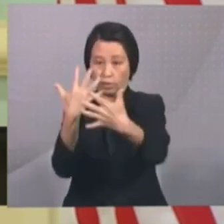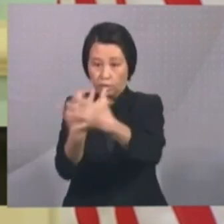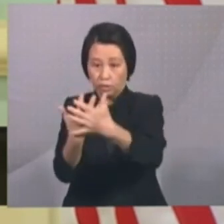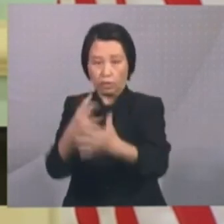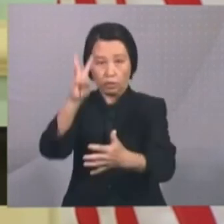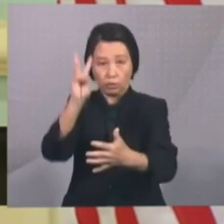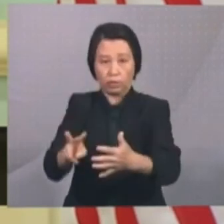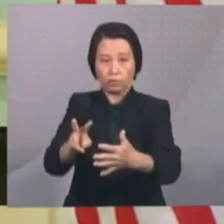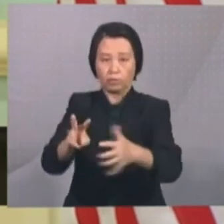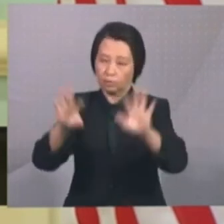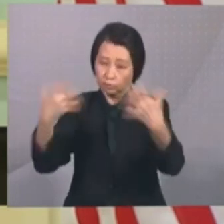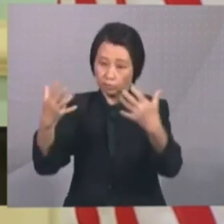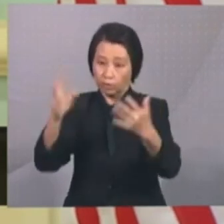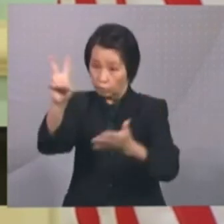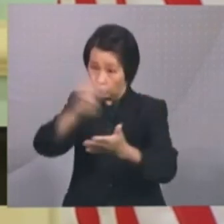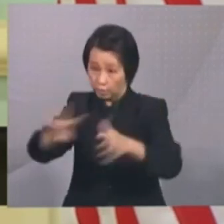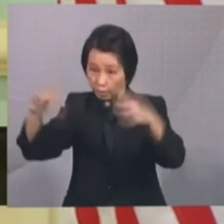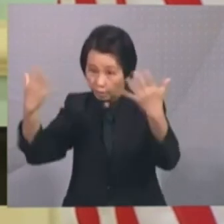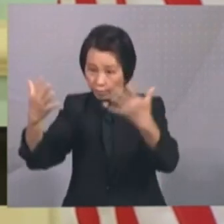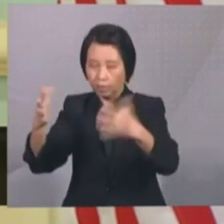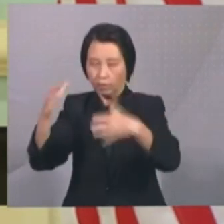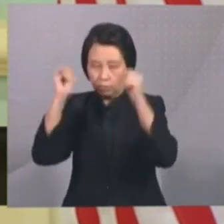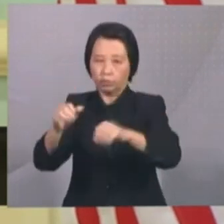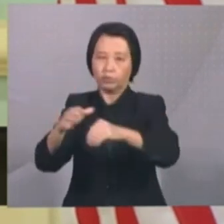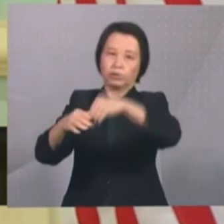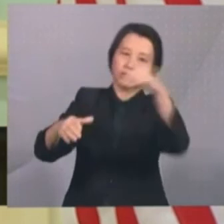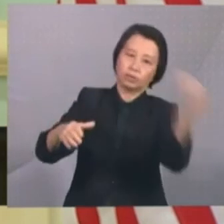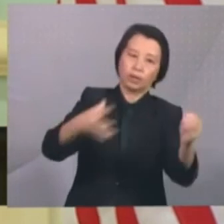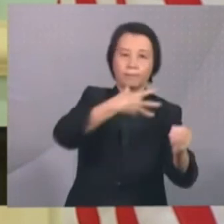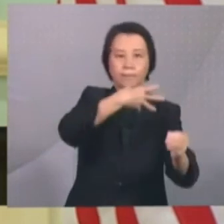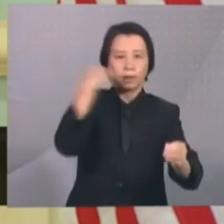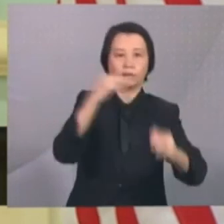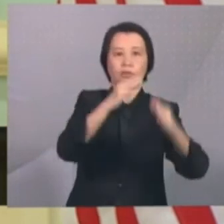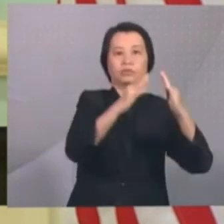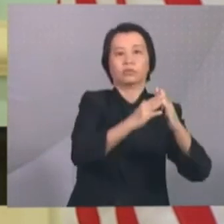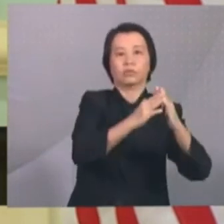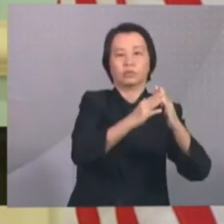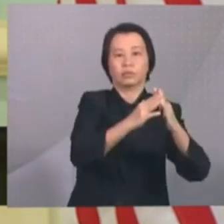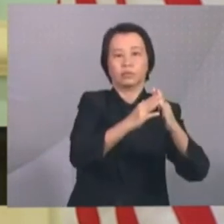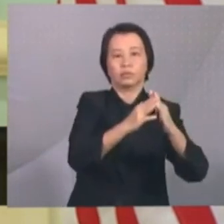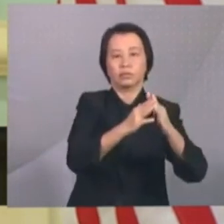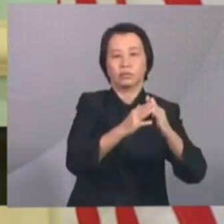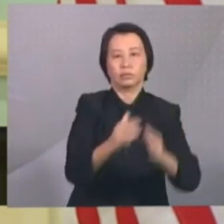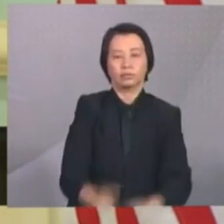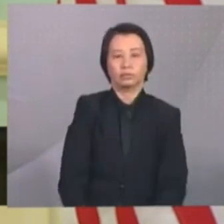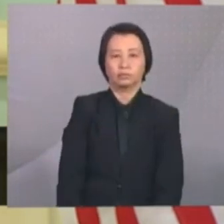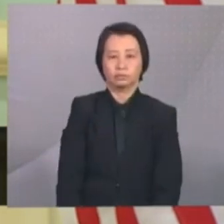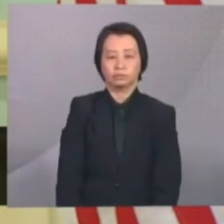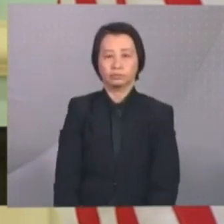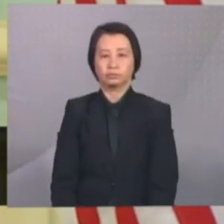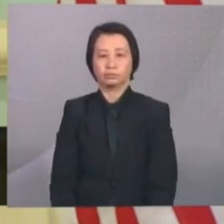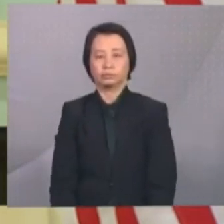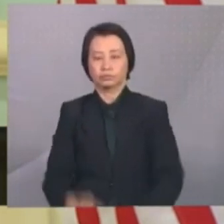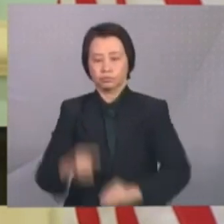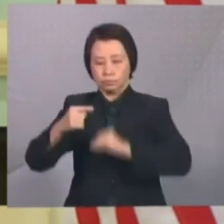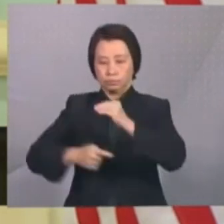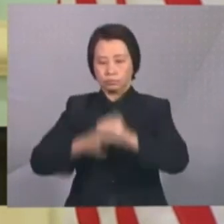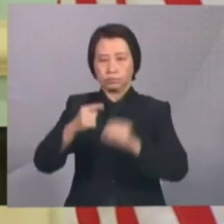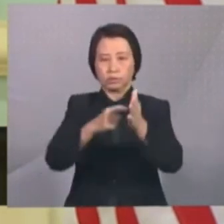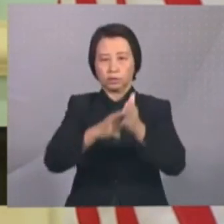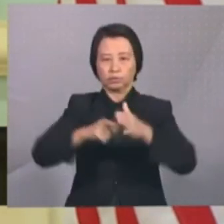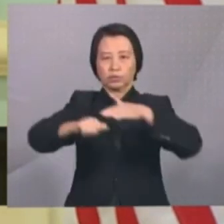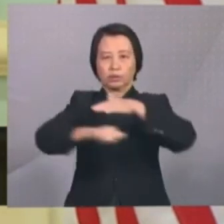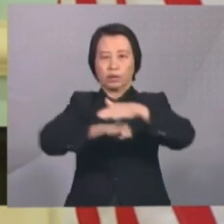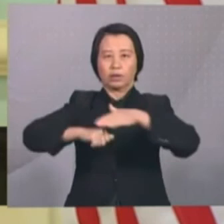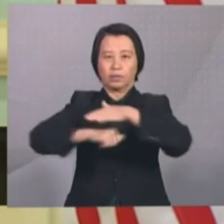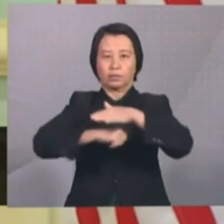Corinthians wajib telah pun dibenarkan pulang ke rumah masing-masing memilih keperluan